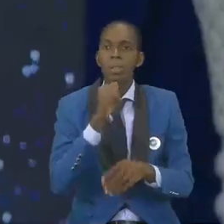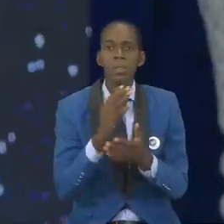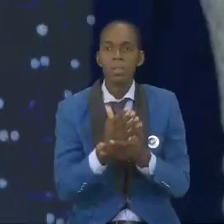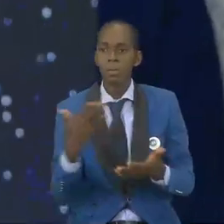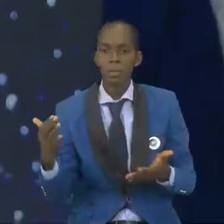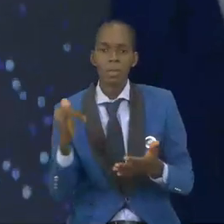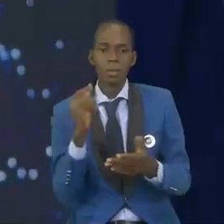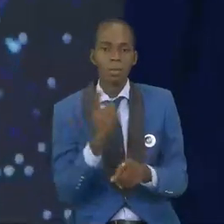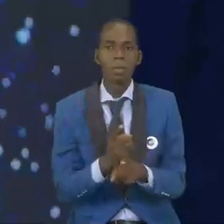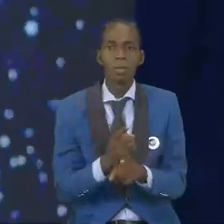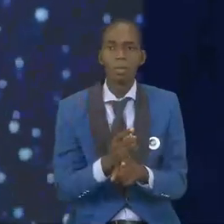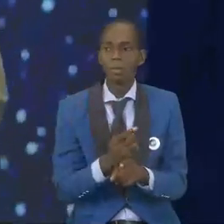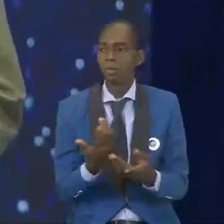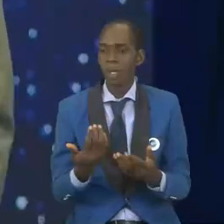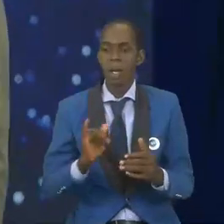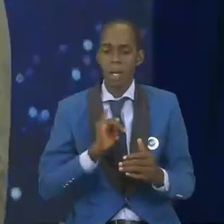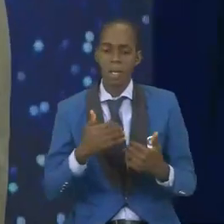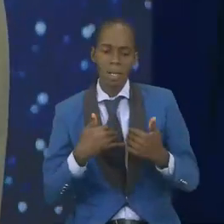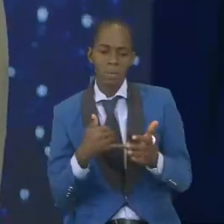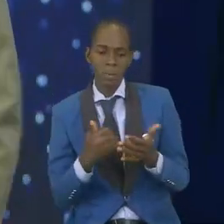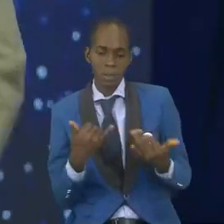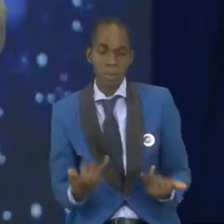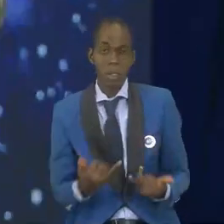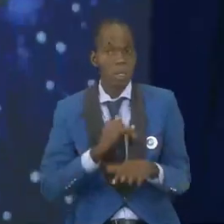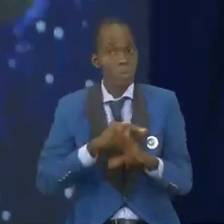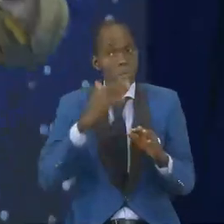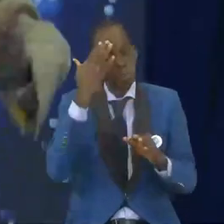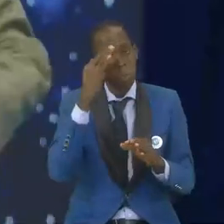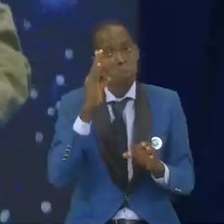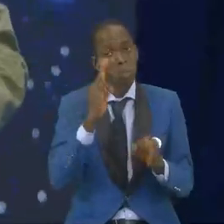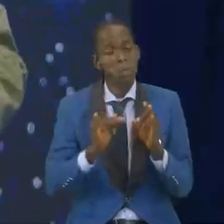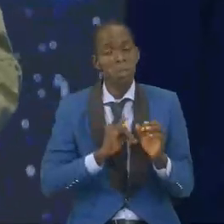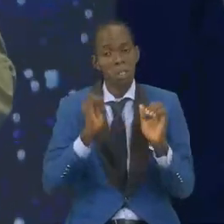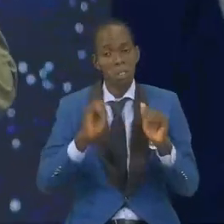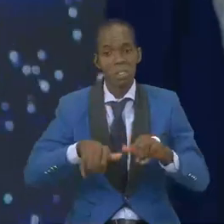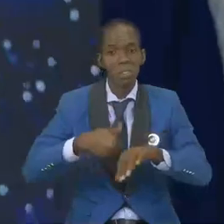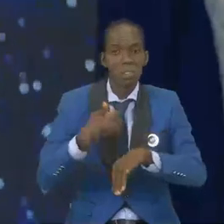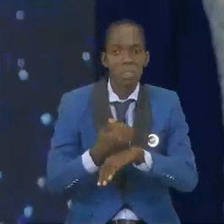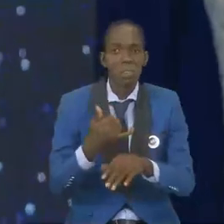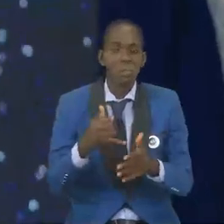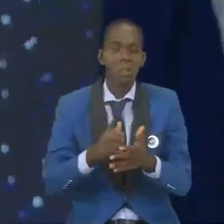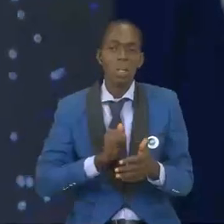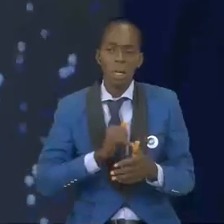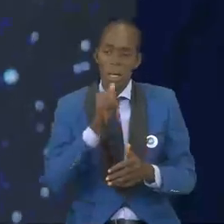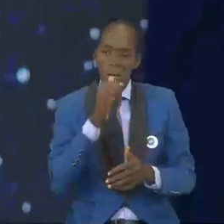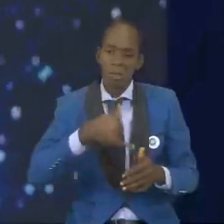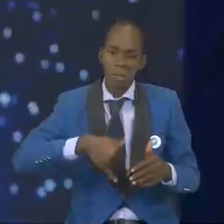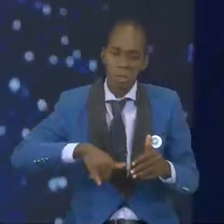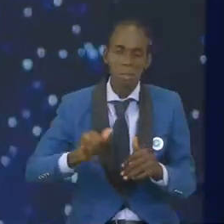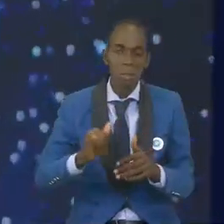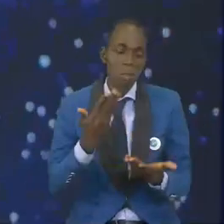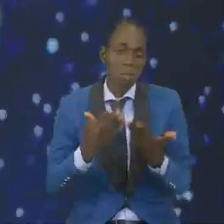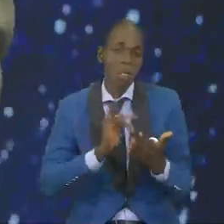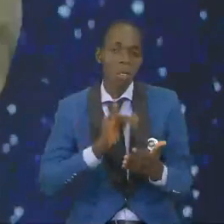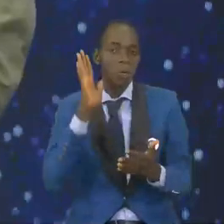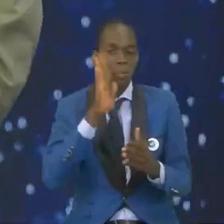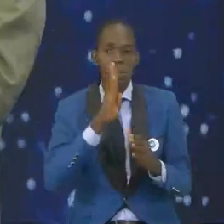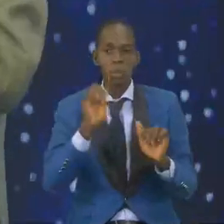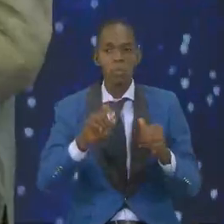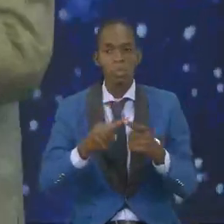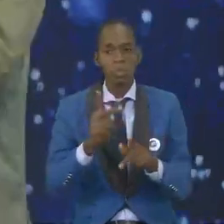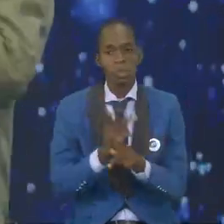pas quelque chose de partiel, quelque chose que j'ai maintenant. Je ne sais pas si je vais encore la voir et la fermer et la maintenir après. Non, la